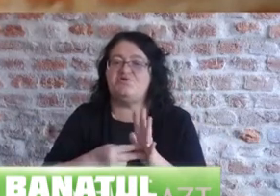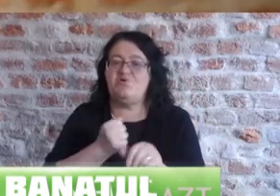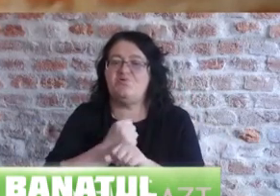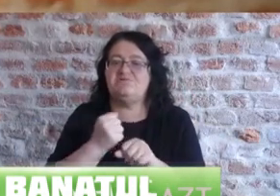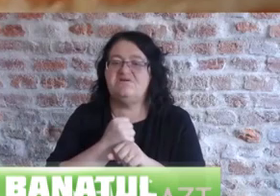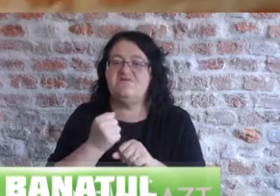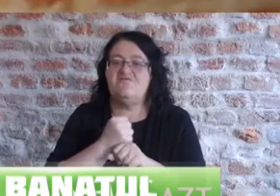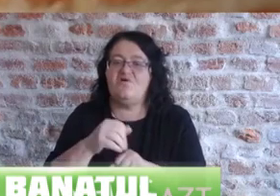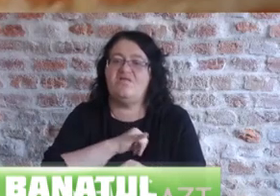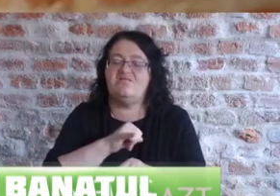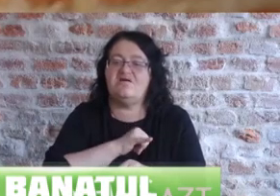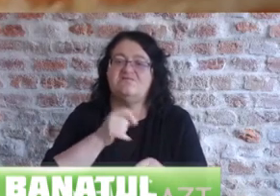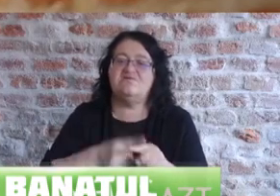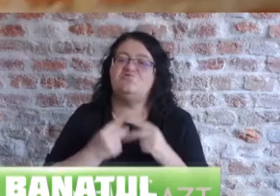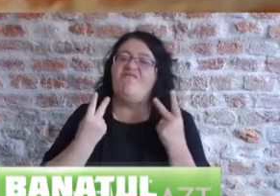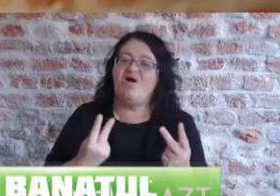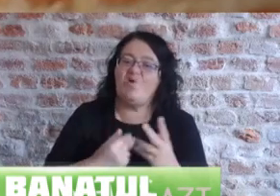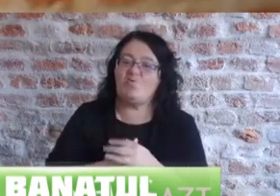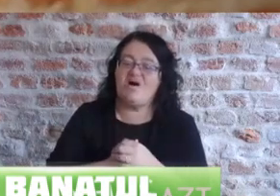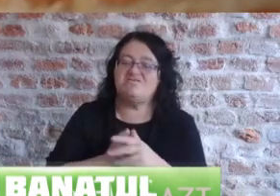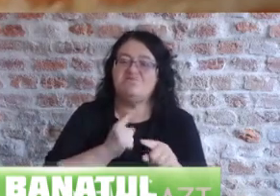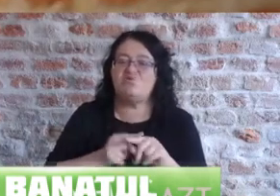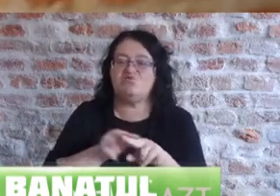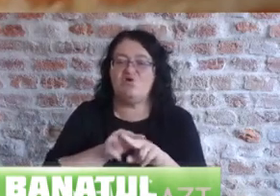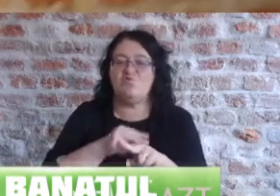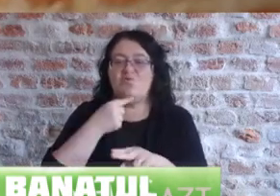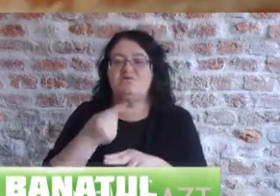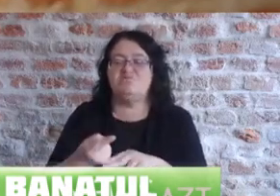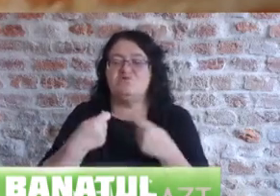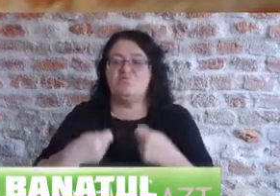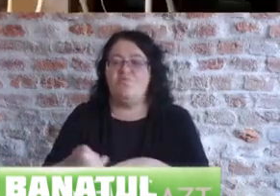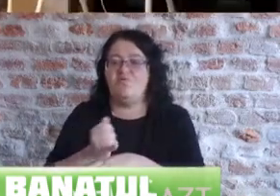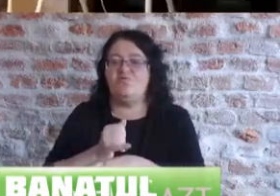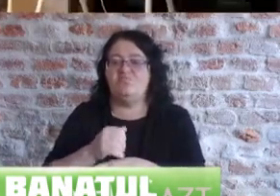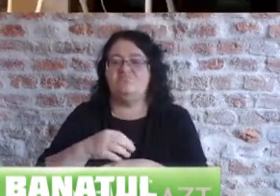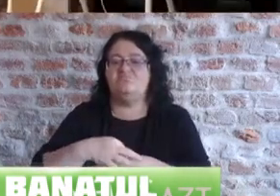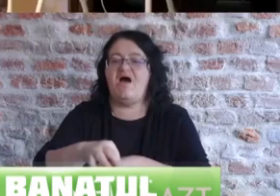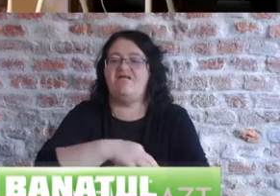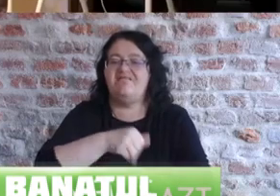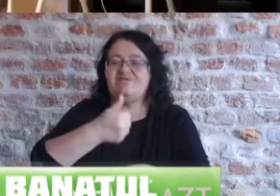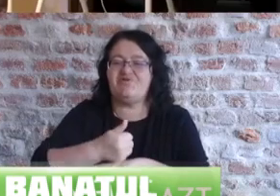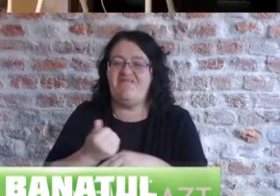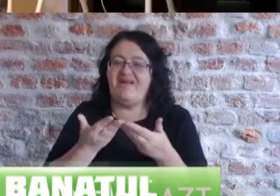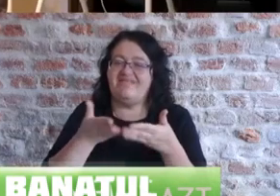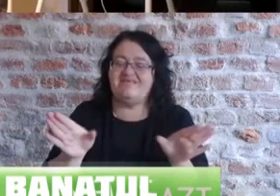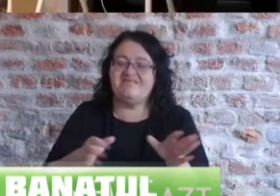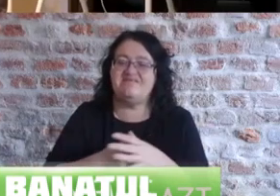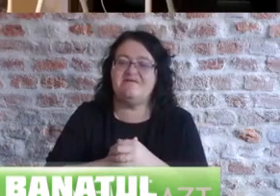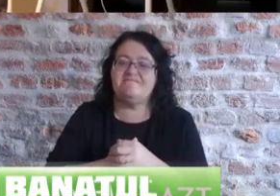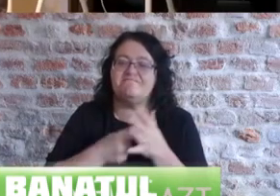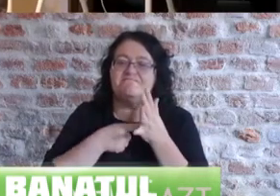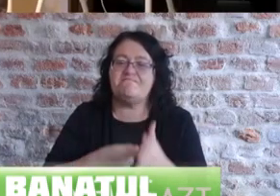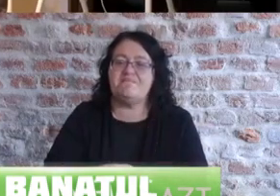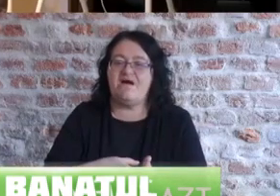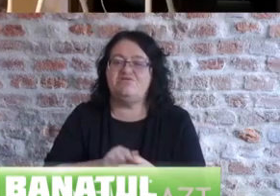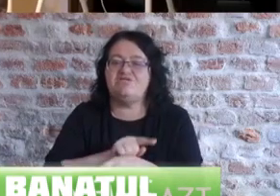foarte interesante și valoroase. Și așa cum a precizat și domnul arhitect șef în deschidere,